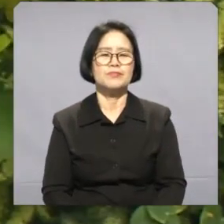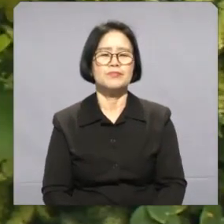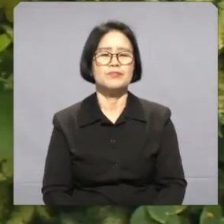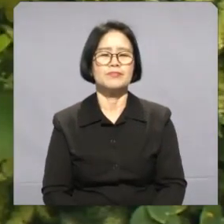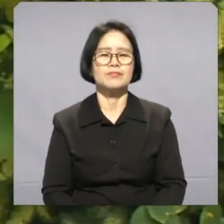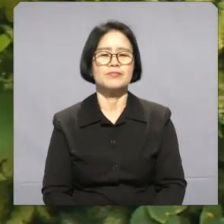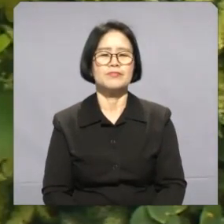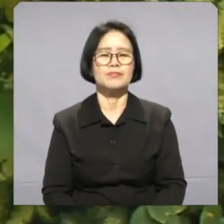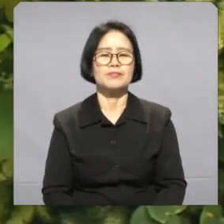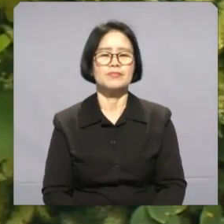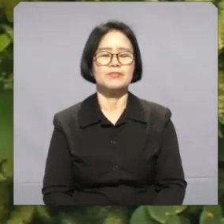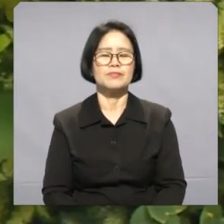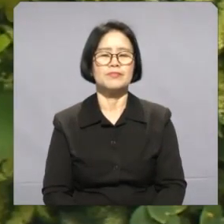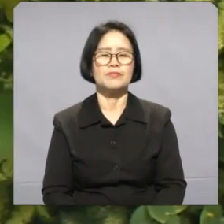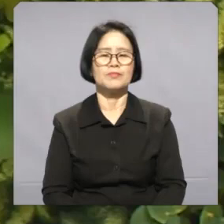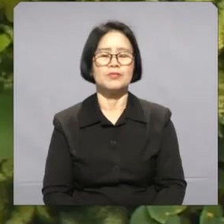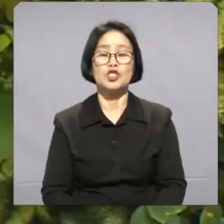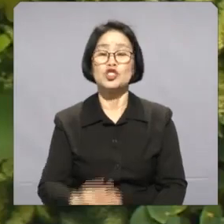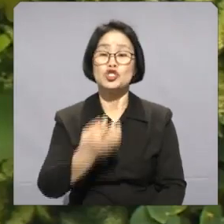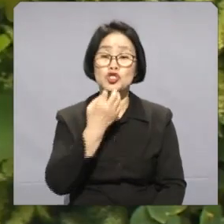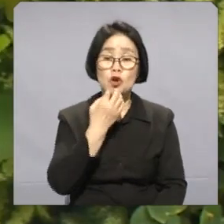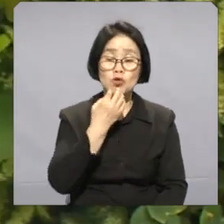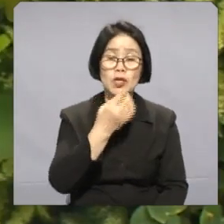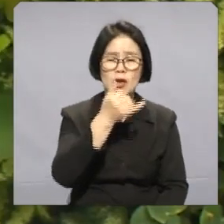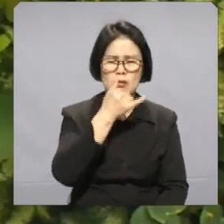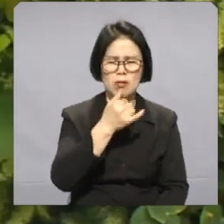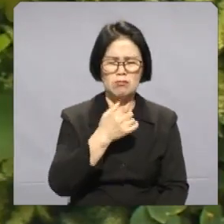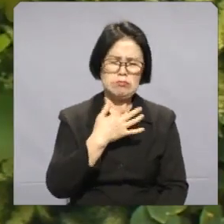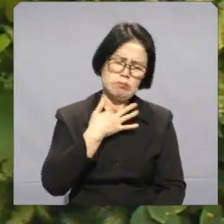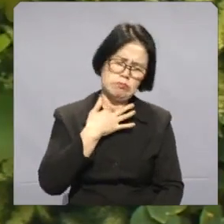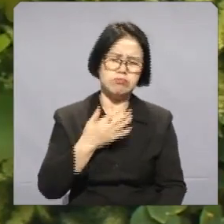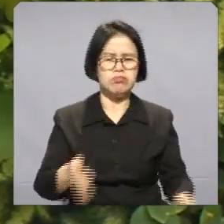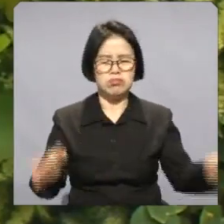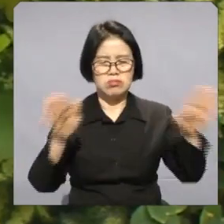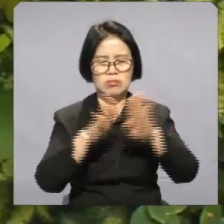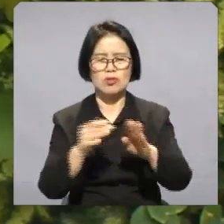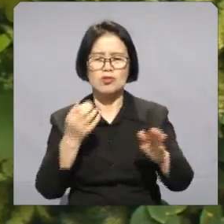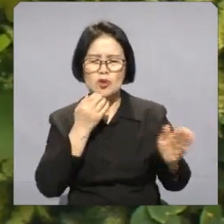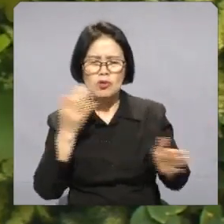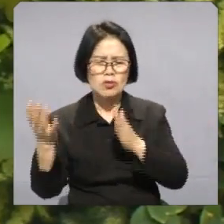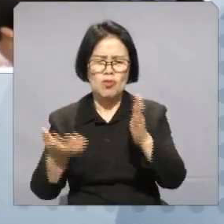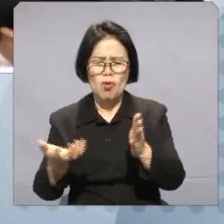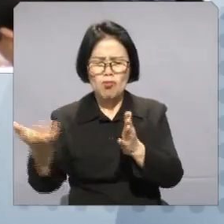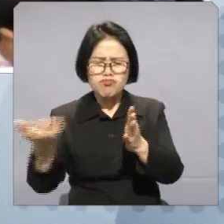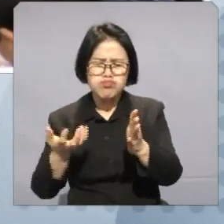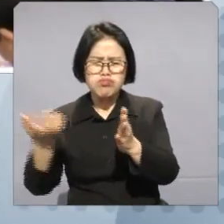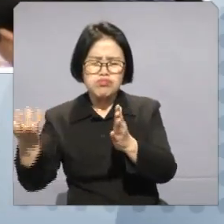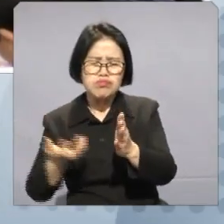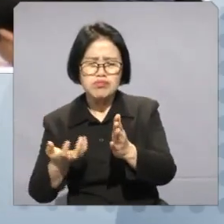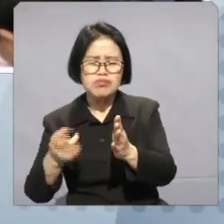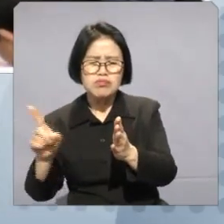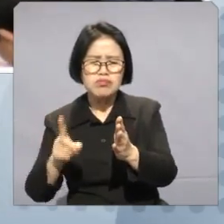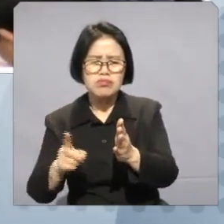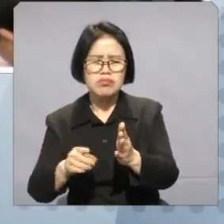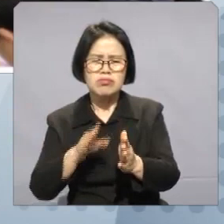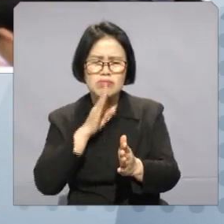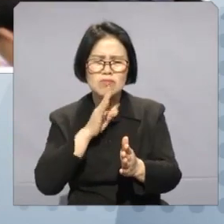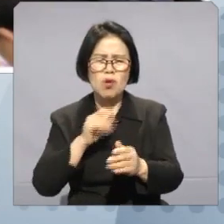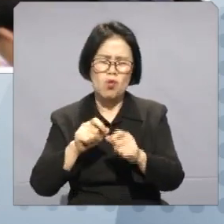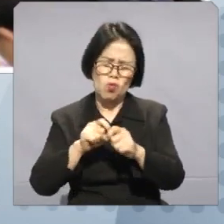예 그 서울에 있는 혐오시설을 경기도로 이렇게 밀어내는 이러한 정말